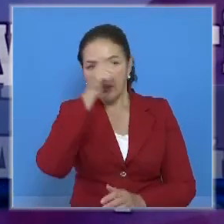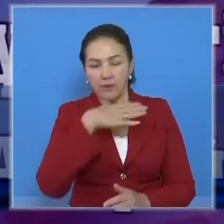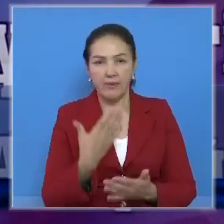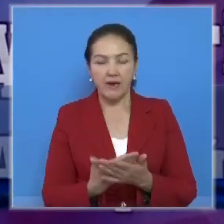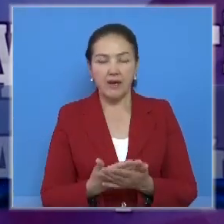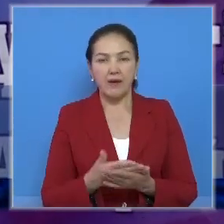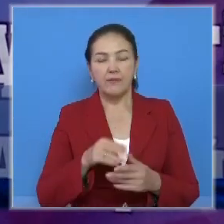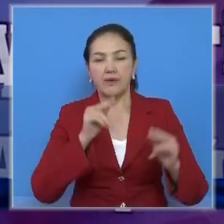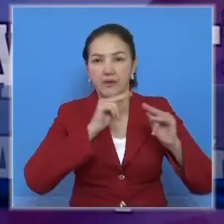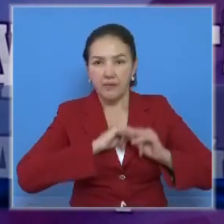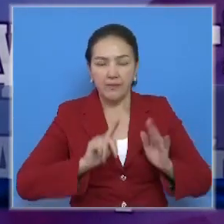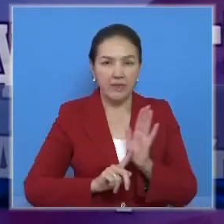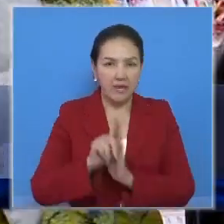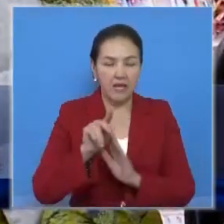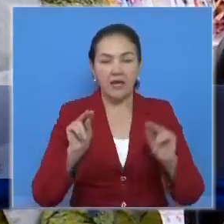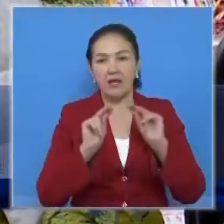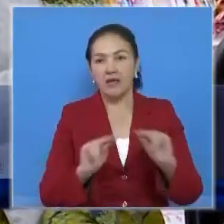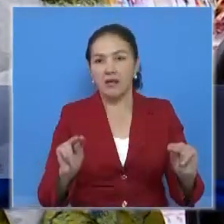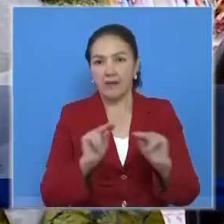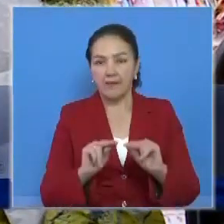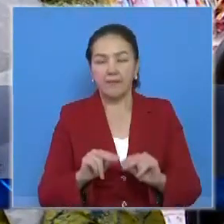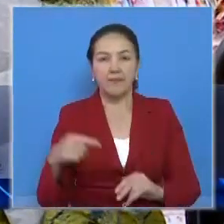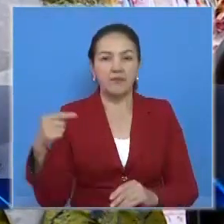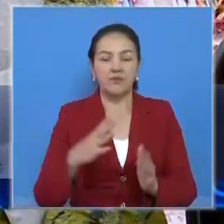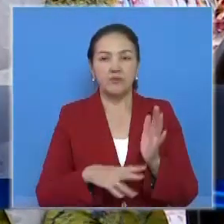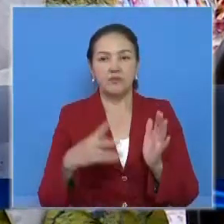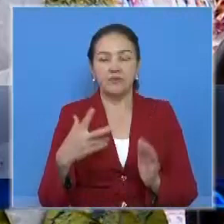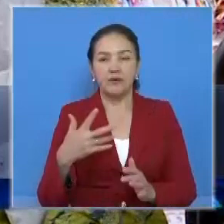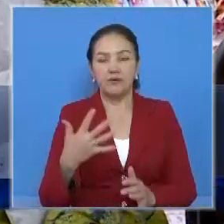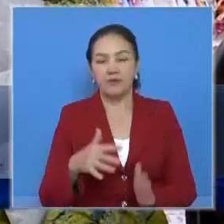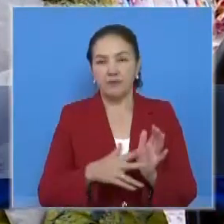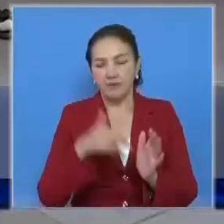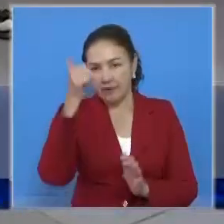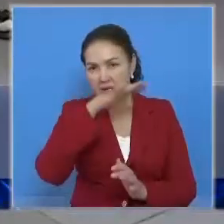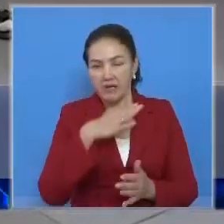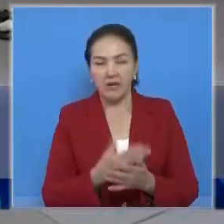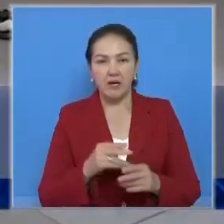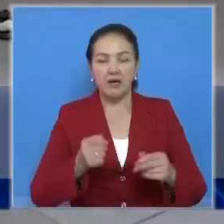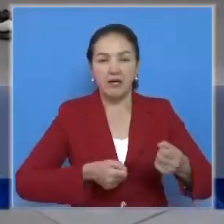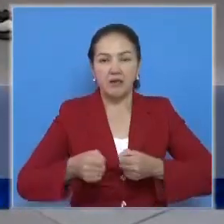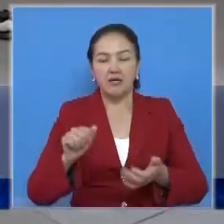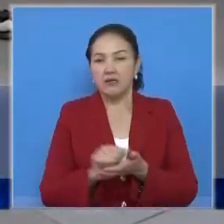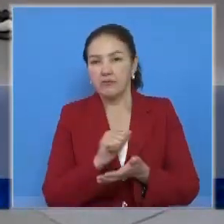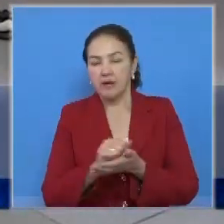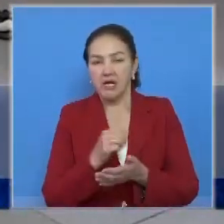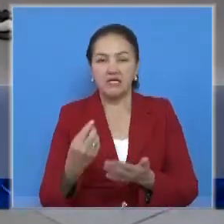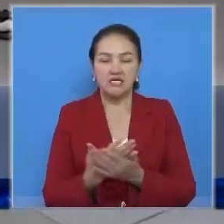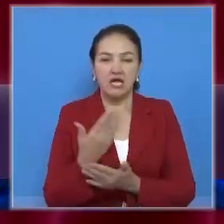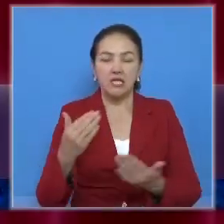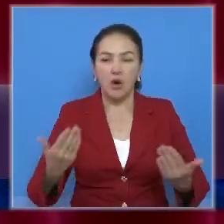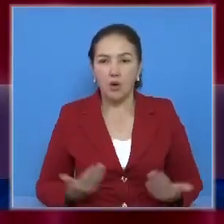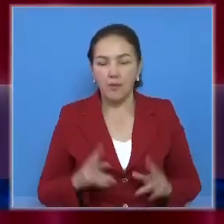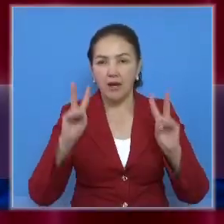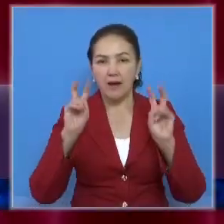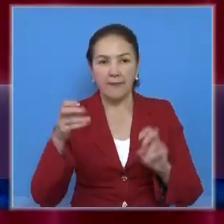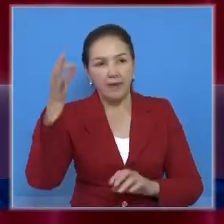года. Свою трудовую деятельность начал как преподаватель, а в 1958 году стал редактором местной газеты «Жана Умар». Многим